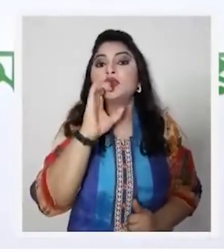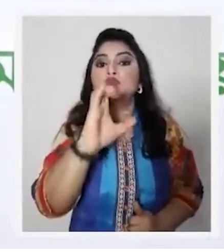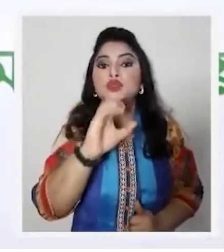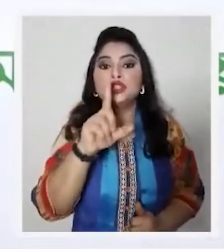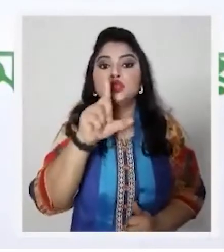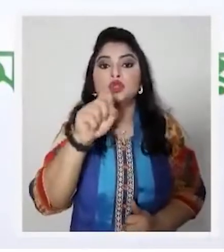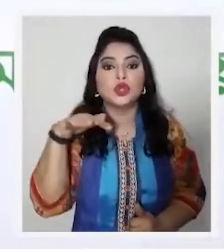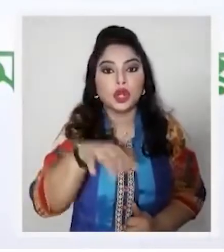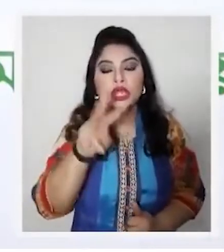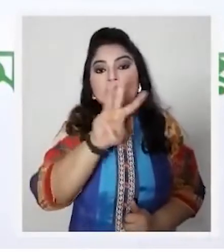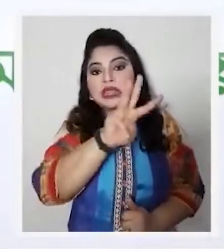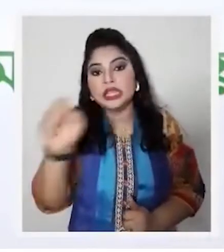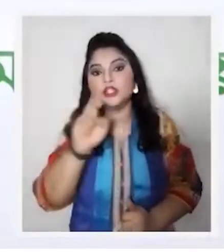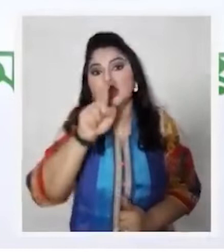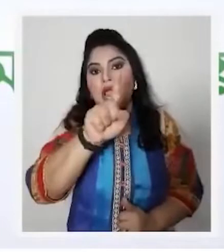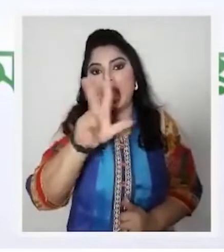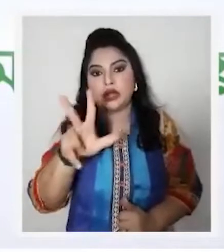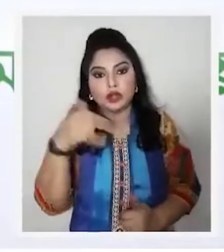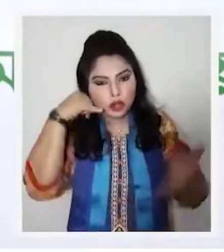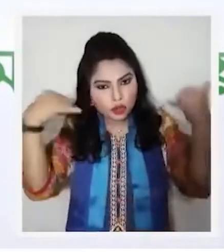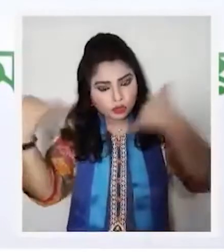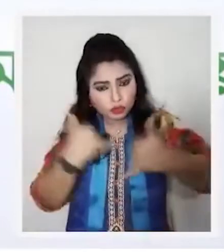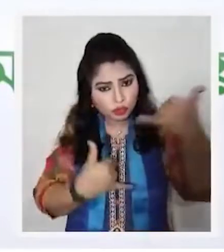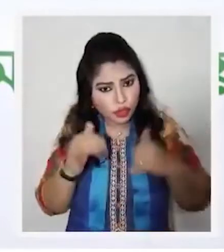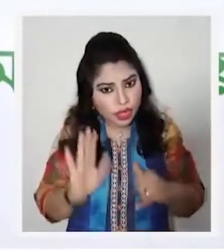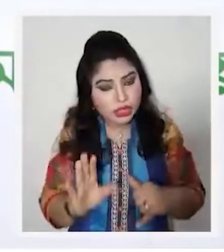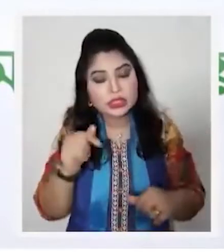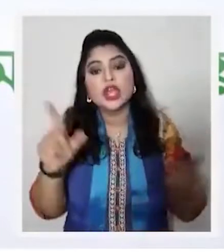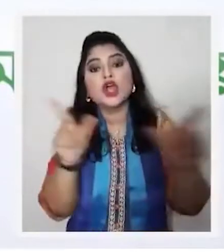1,70,837টি এবং এ পর্যন্ত ফোন গ্রহণ করা হয়েছে